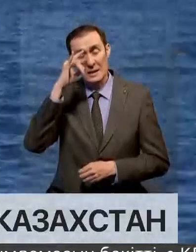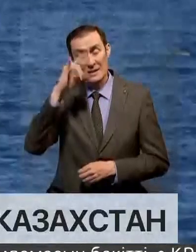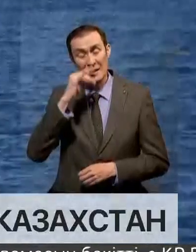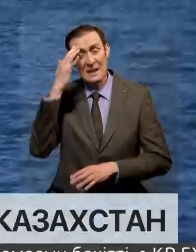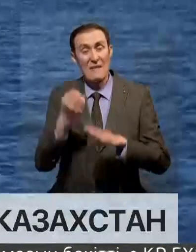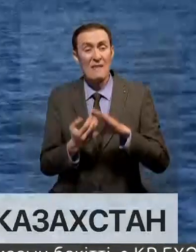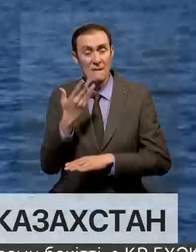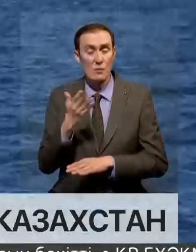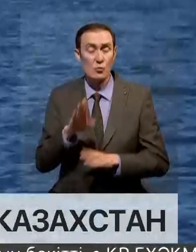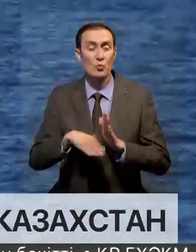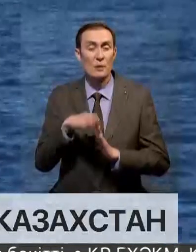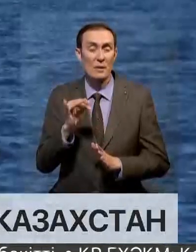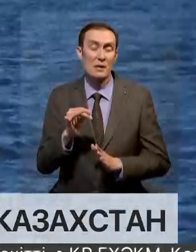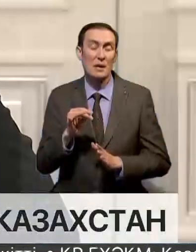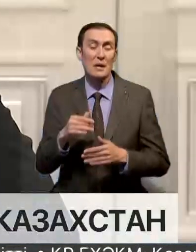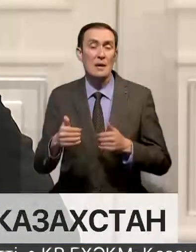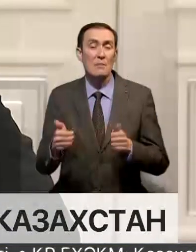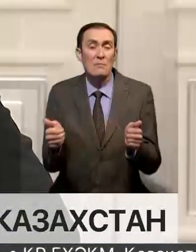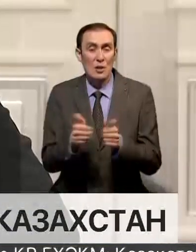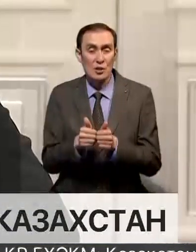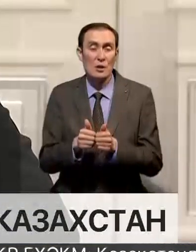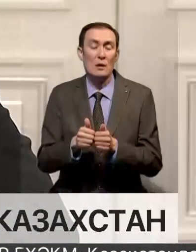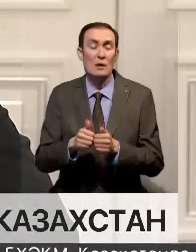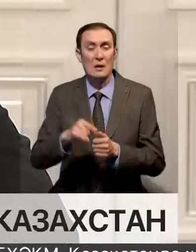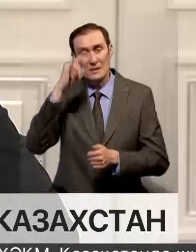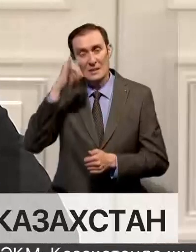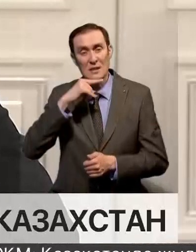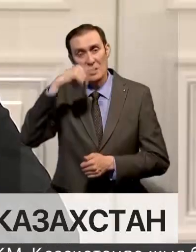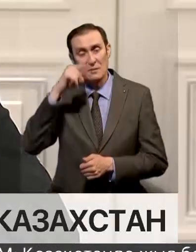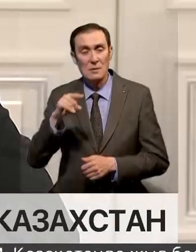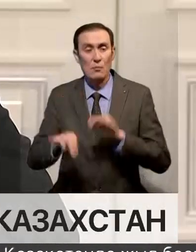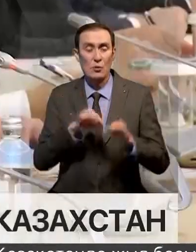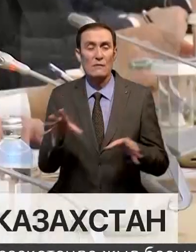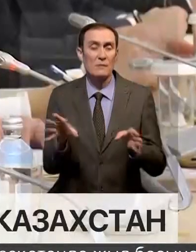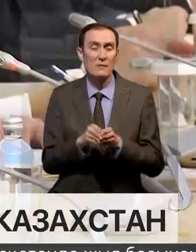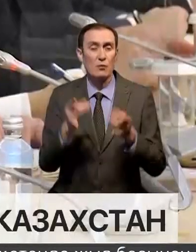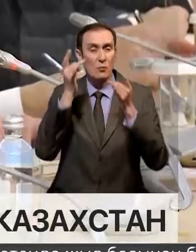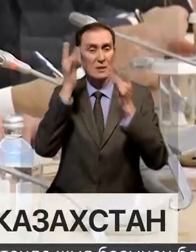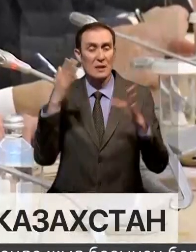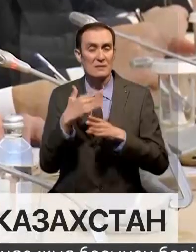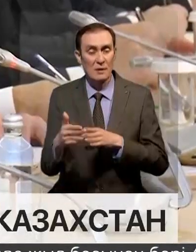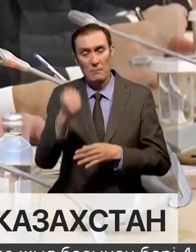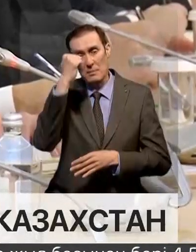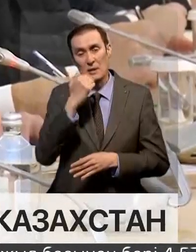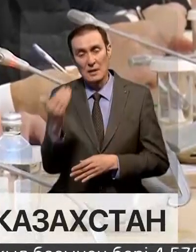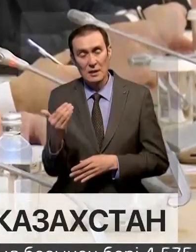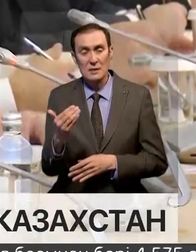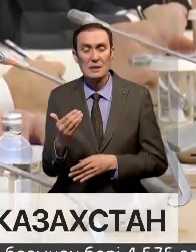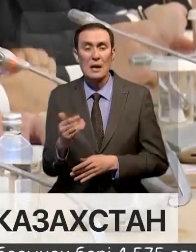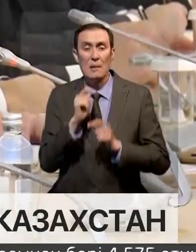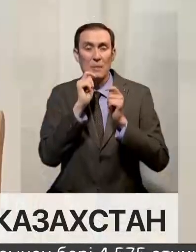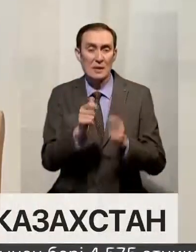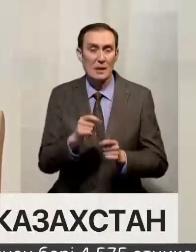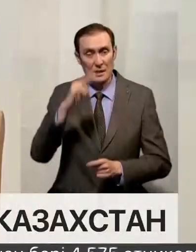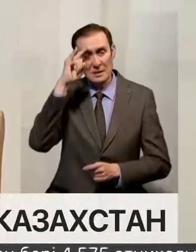нефти. Укрепят и сделают еще ближе Астану и Баку совместные проекты в гуманитарной сфере, считает Алиев. Он поблагодарил Токаева за подарок